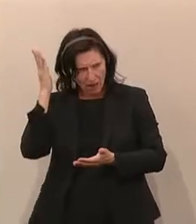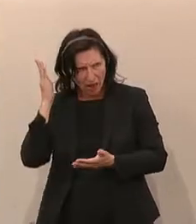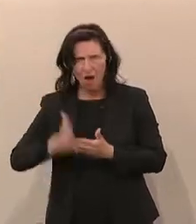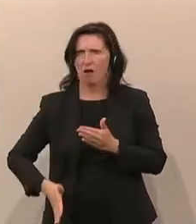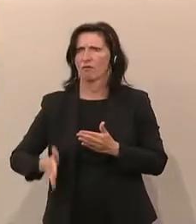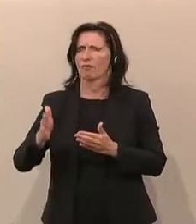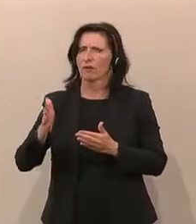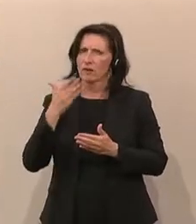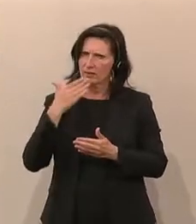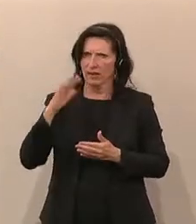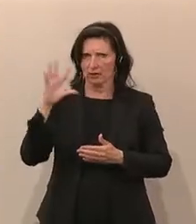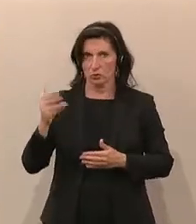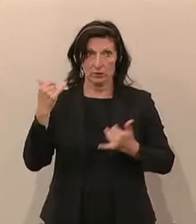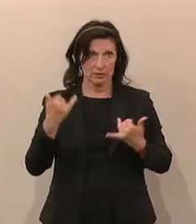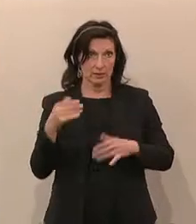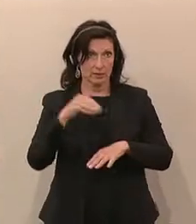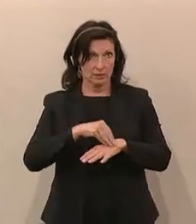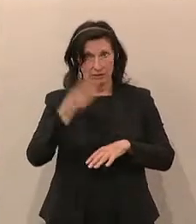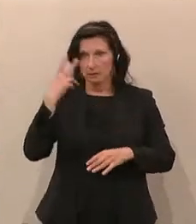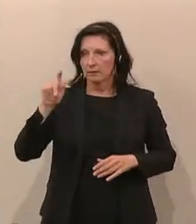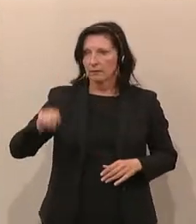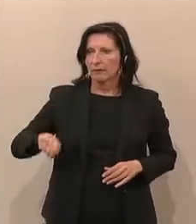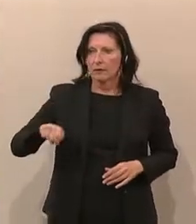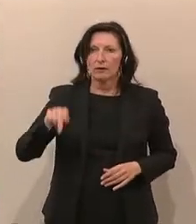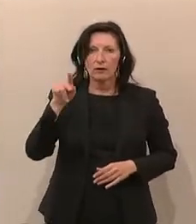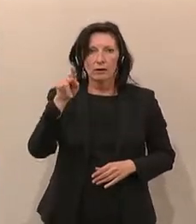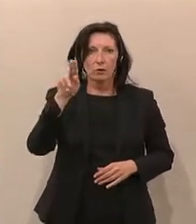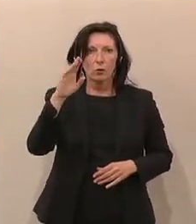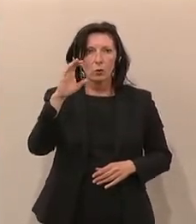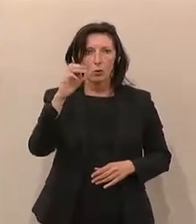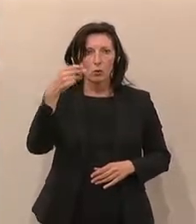Als nächstes zu Wort gemeldet ist der Herr Abgeordnete. Sagt Verena Nussbaum von der Sozialdemokratie.